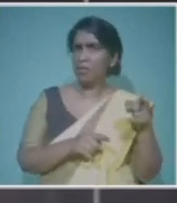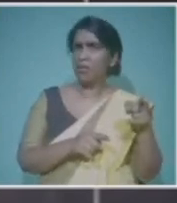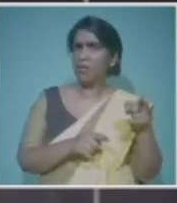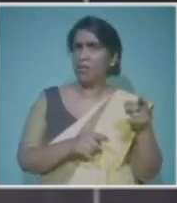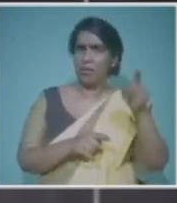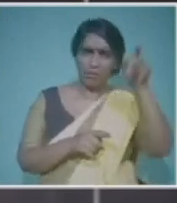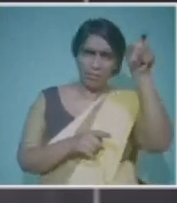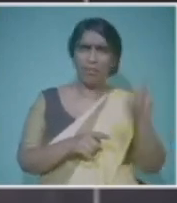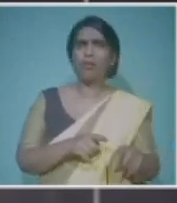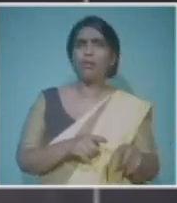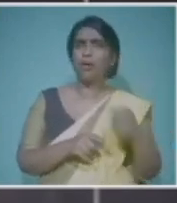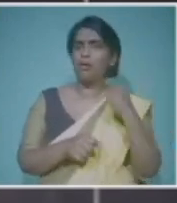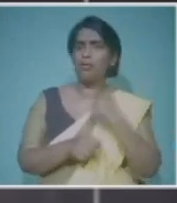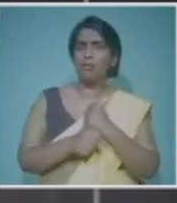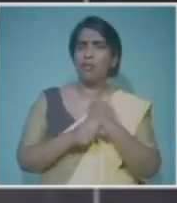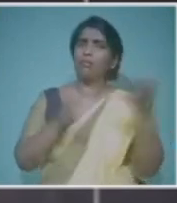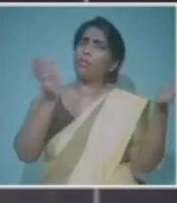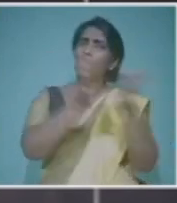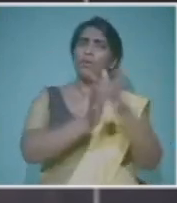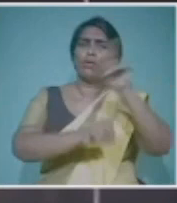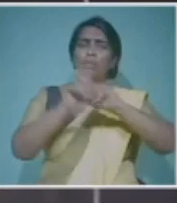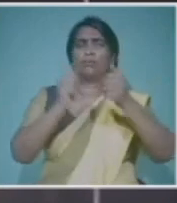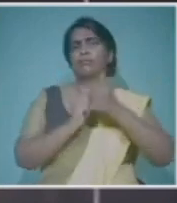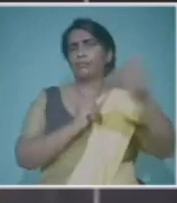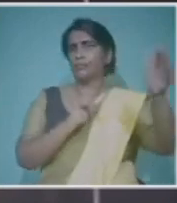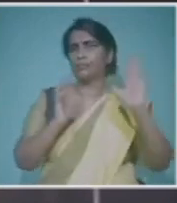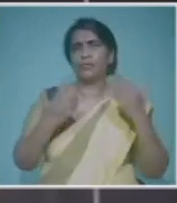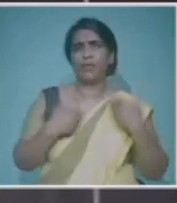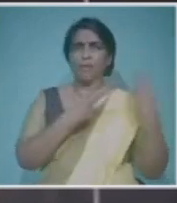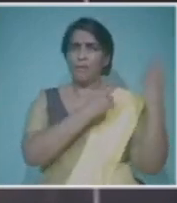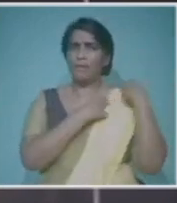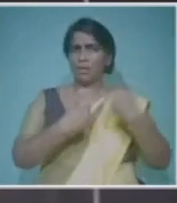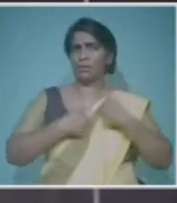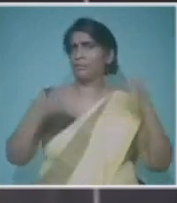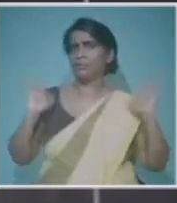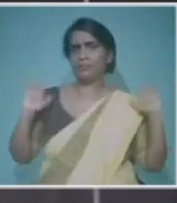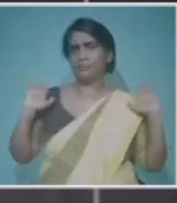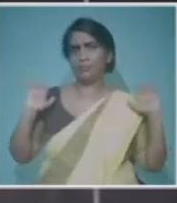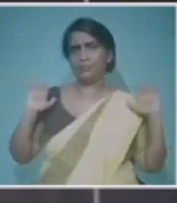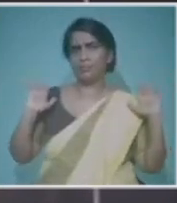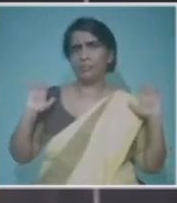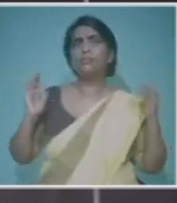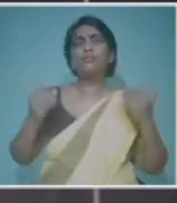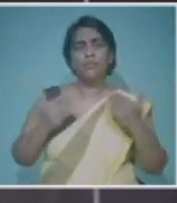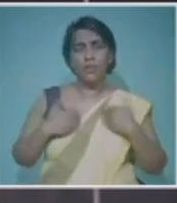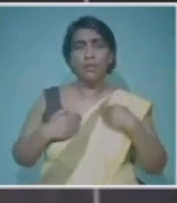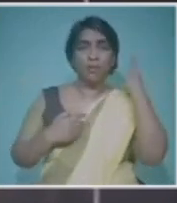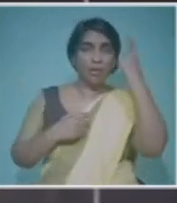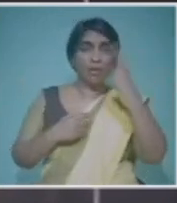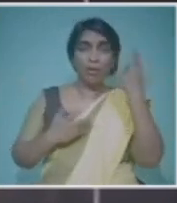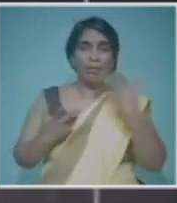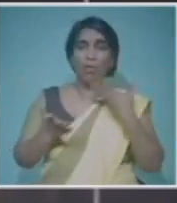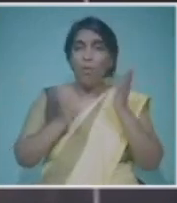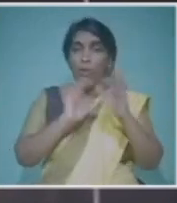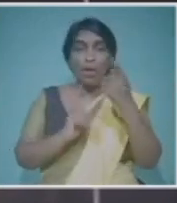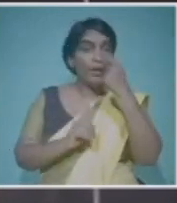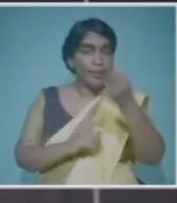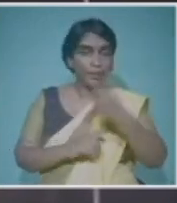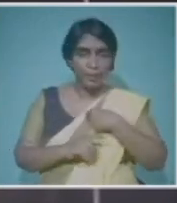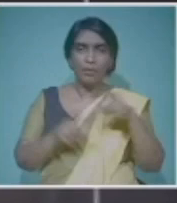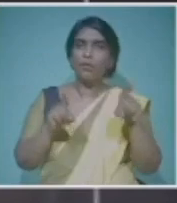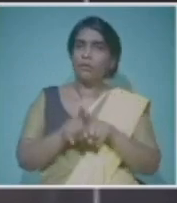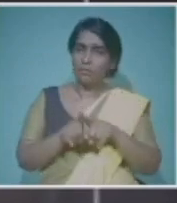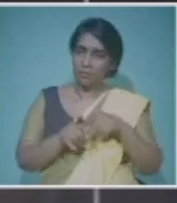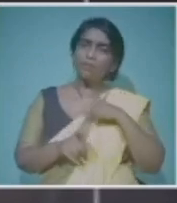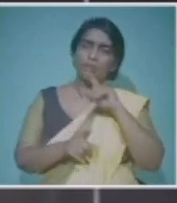එතුමත් එක්ක ආණ්ඩුවට සාකච්ඡා කරලා මේක කරගන්න පුළුවන්. අපේ කරපිට මේක තවදුරටත් දාන්න එපා. අපිට විශේෂඥ දැනුමක් නැහැ ඔබතුමා කිව්වා වගේ